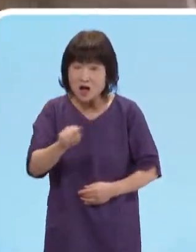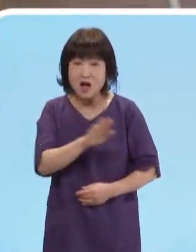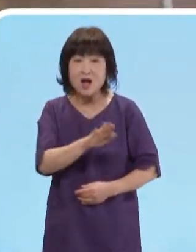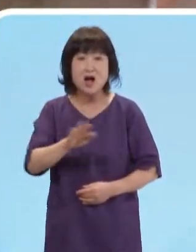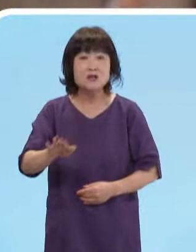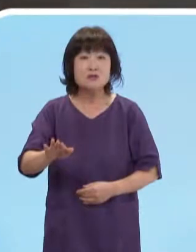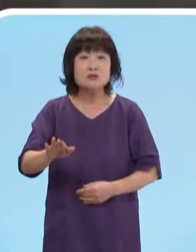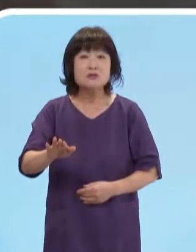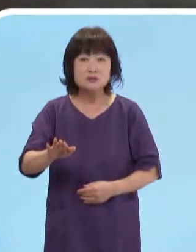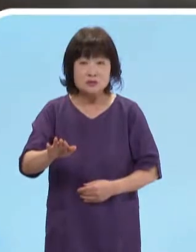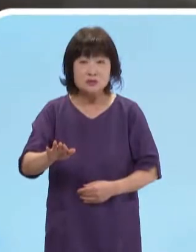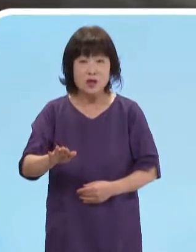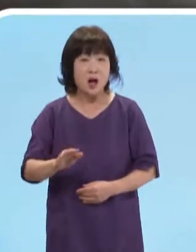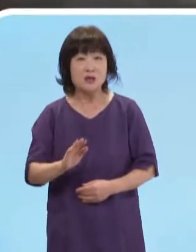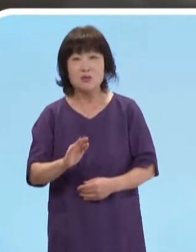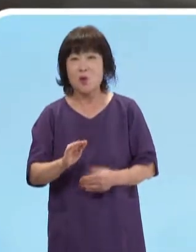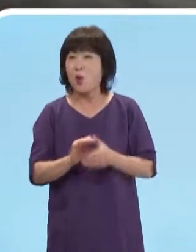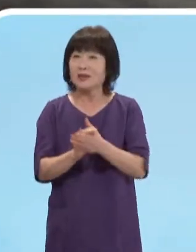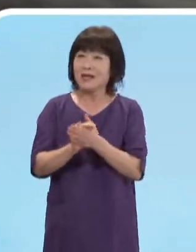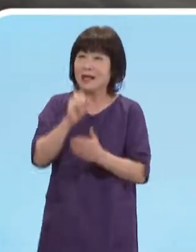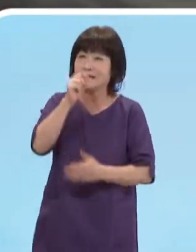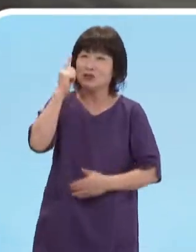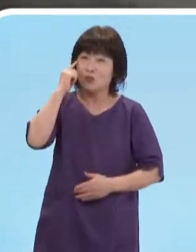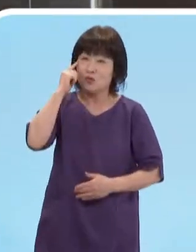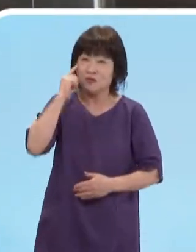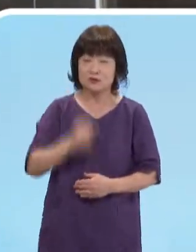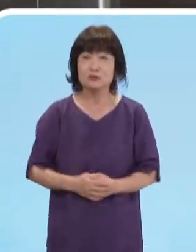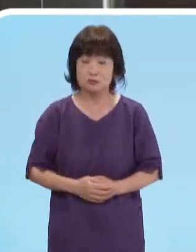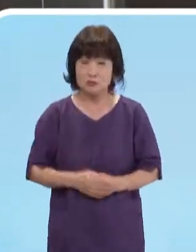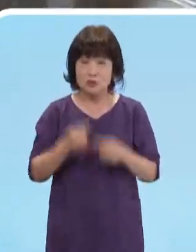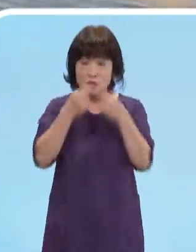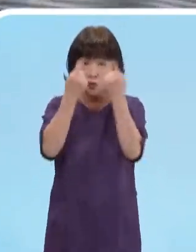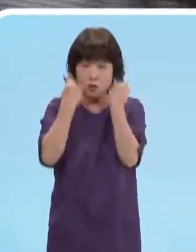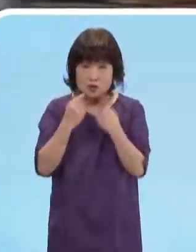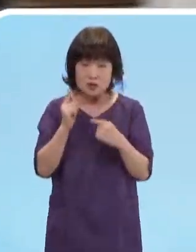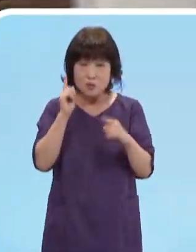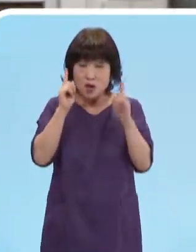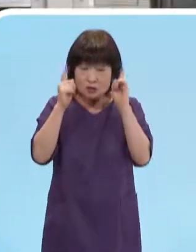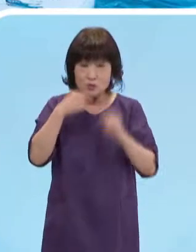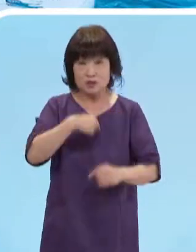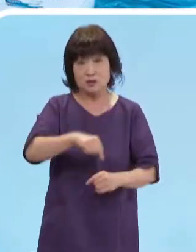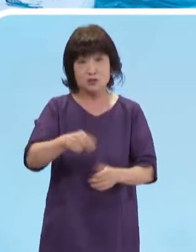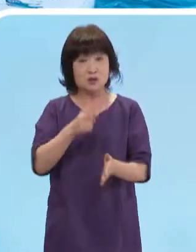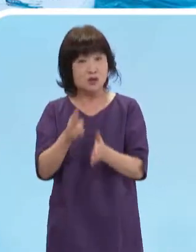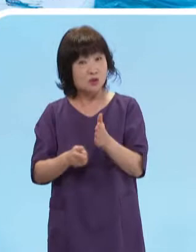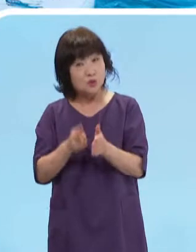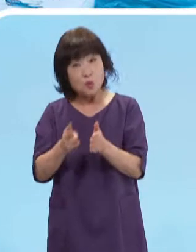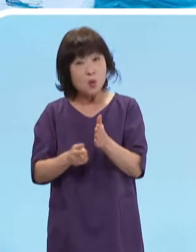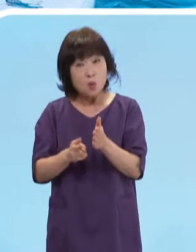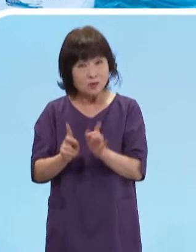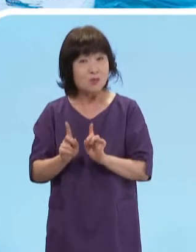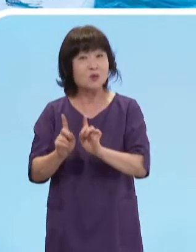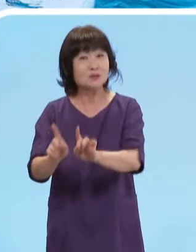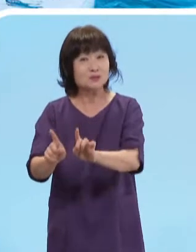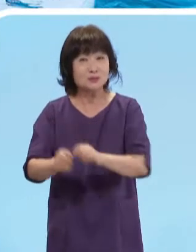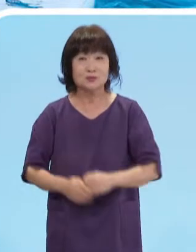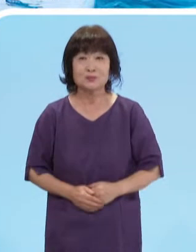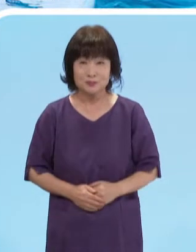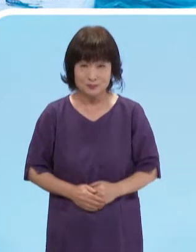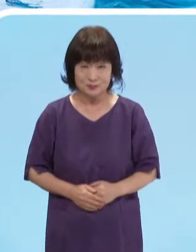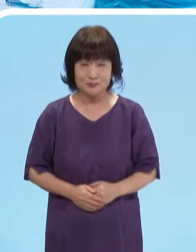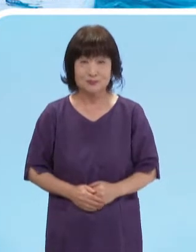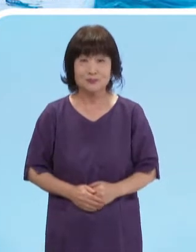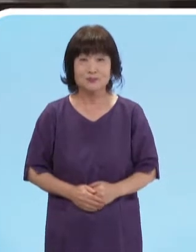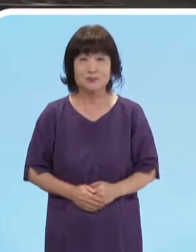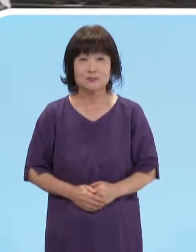にあるんで、かなり仲いいと思います。うんうんうん、 プライベートでも遊びに行ったりします？ します。 あ、 旅行とかも行きます。 そ